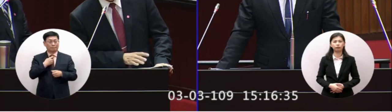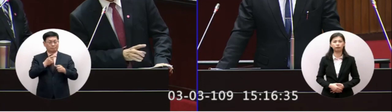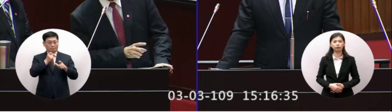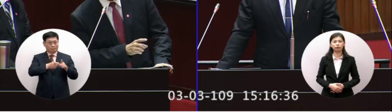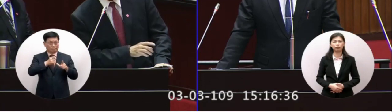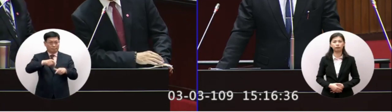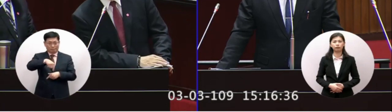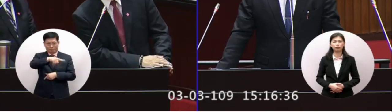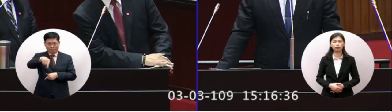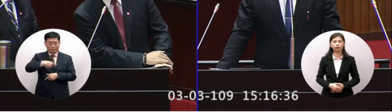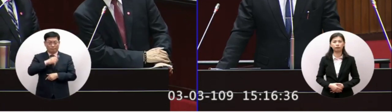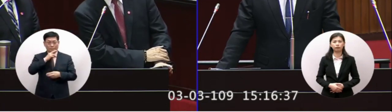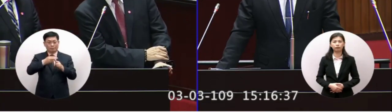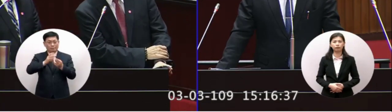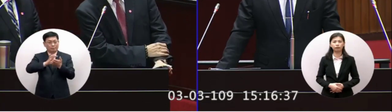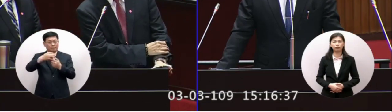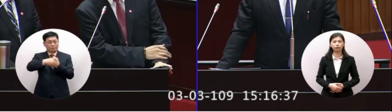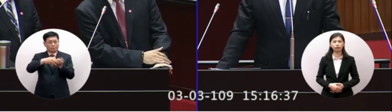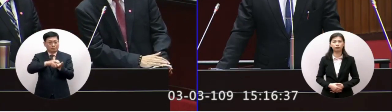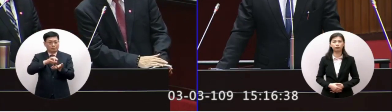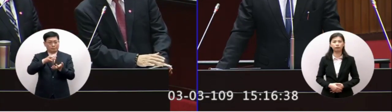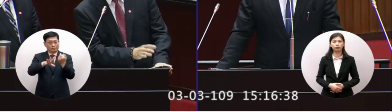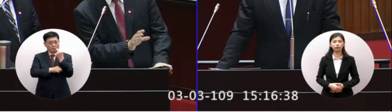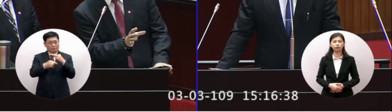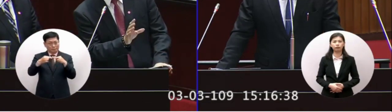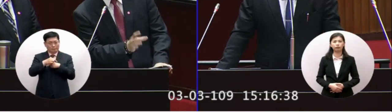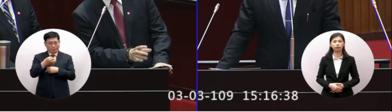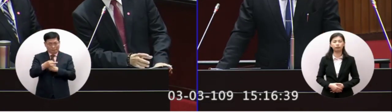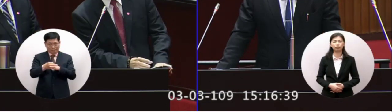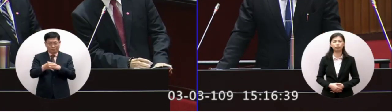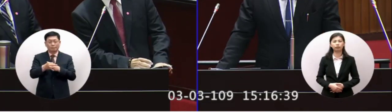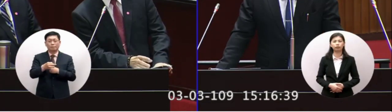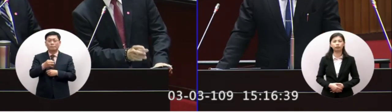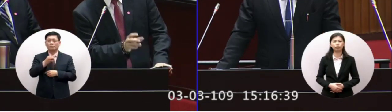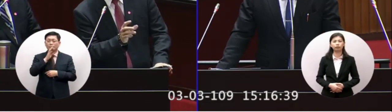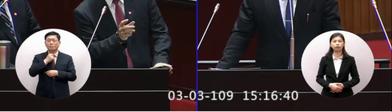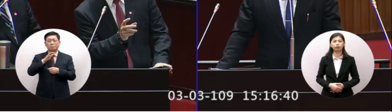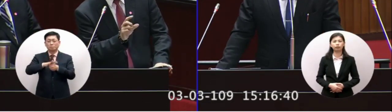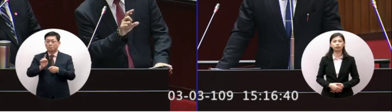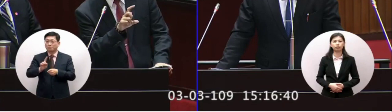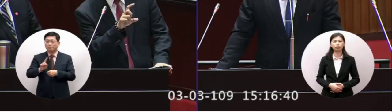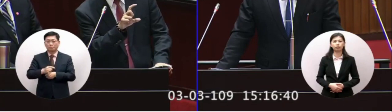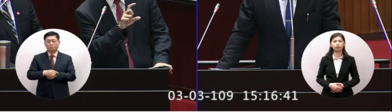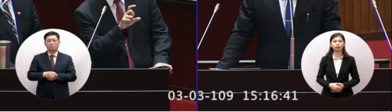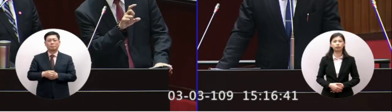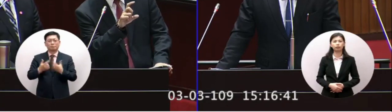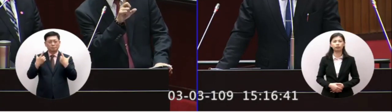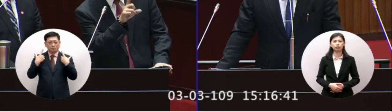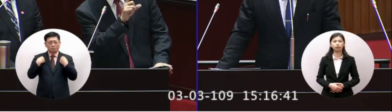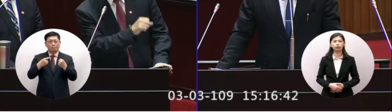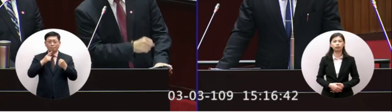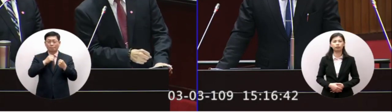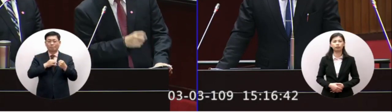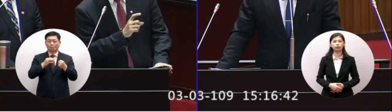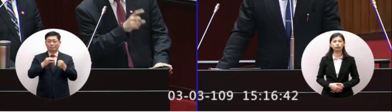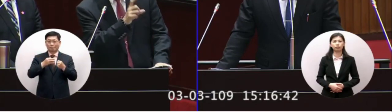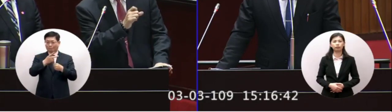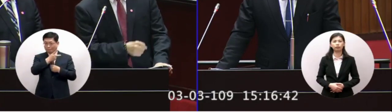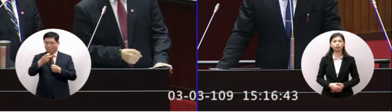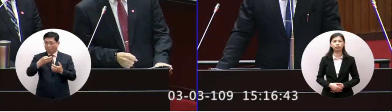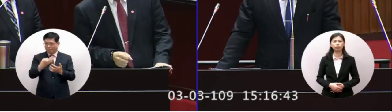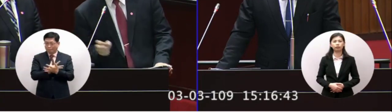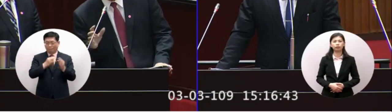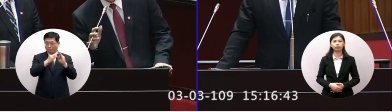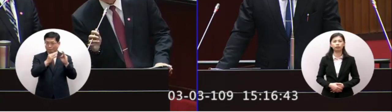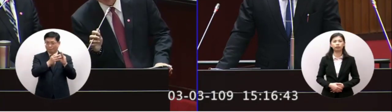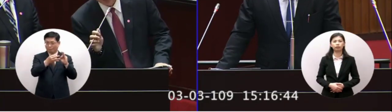业这一块的信保基金这一块，最主要就是补它那一个所谓的不足的部分，银